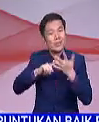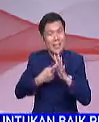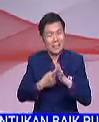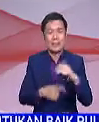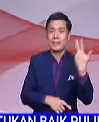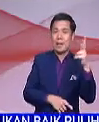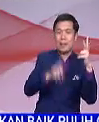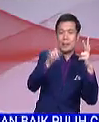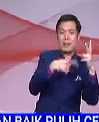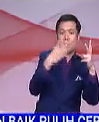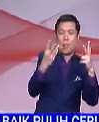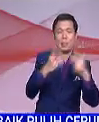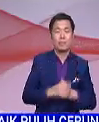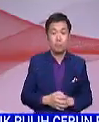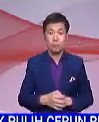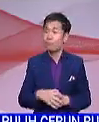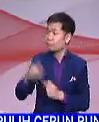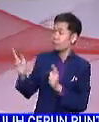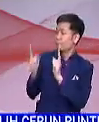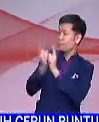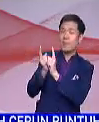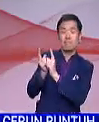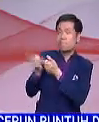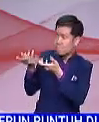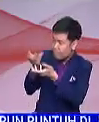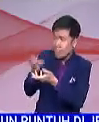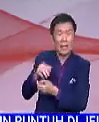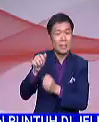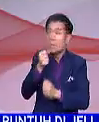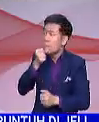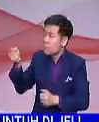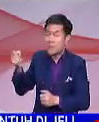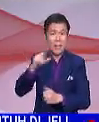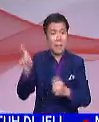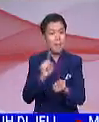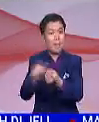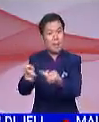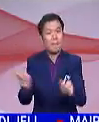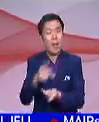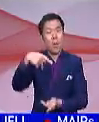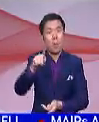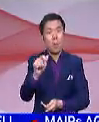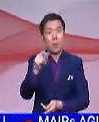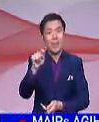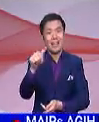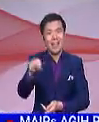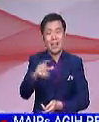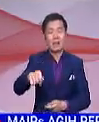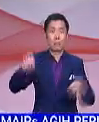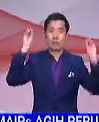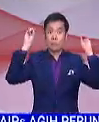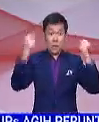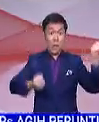bulan. Zainuddin ditemui media selepas meninjau kawasan berkenaan di Putatan. Dalam pada itu, hebahan pemahaman PKPD